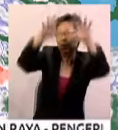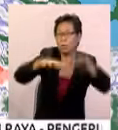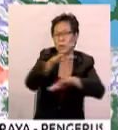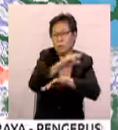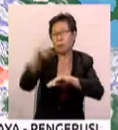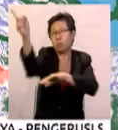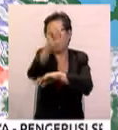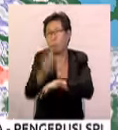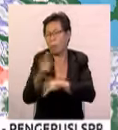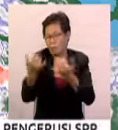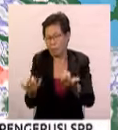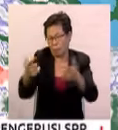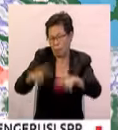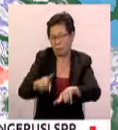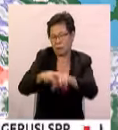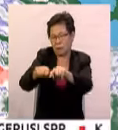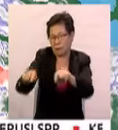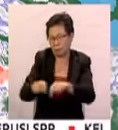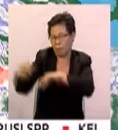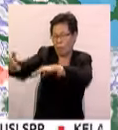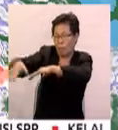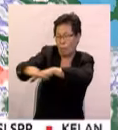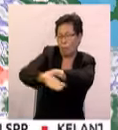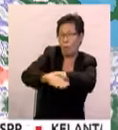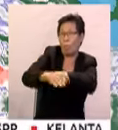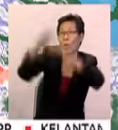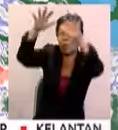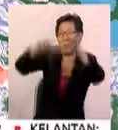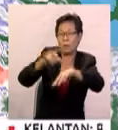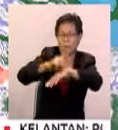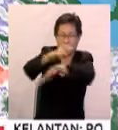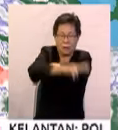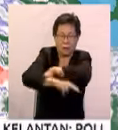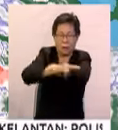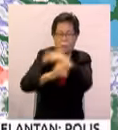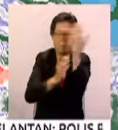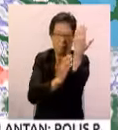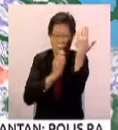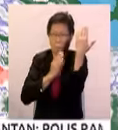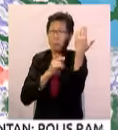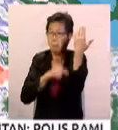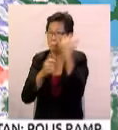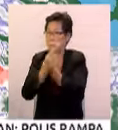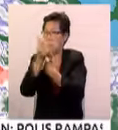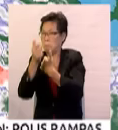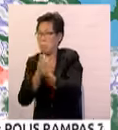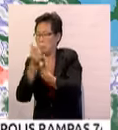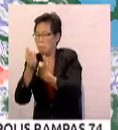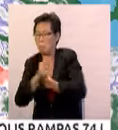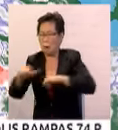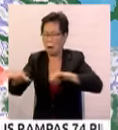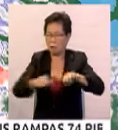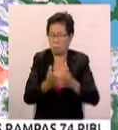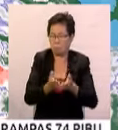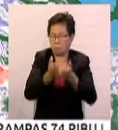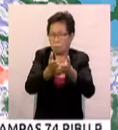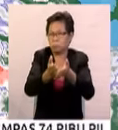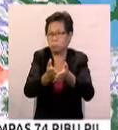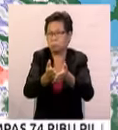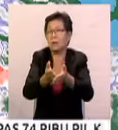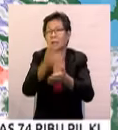juga ribut petir yang sedang berlaku di kawasan perairan negeri-negeri pantai barat ini masih lagi berbahaya kepada sebarang aktiviti bot-bot